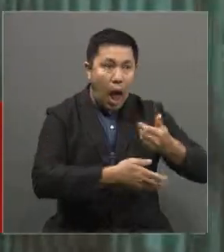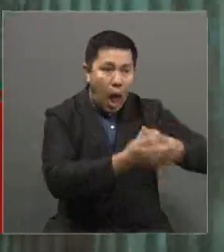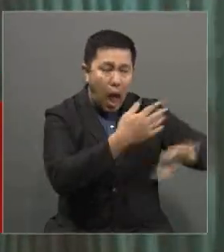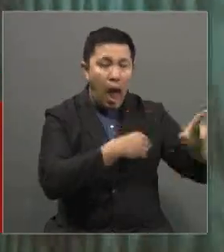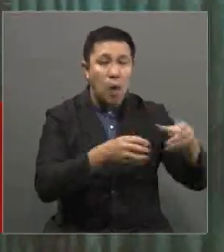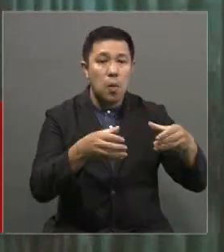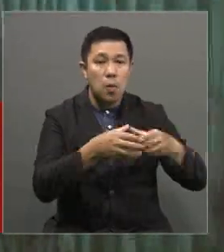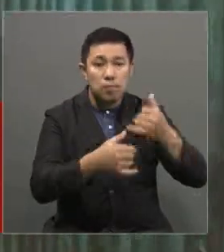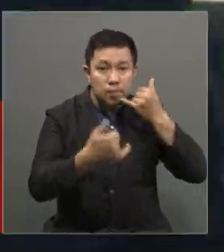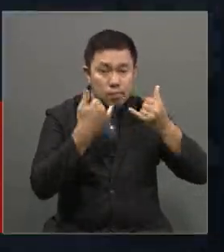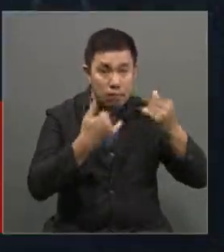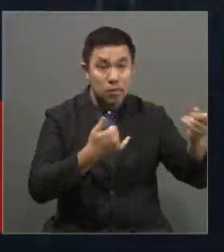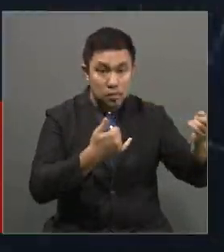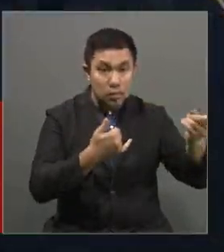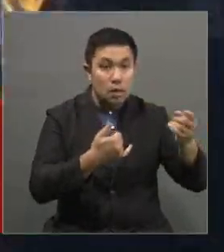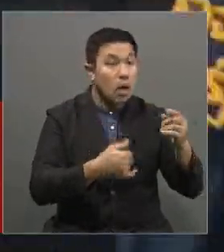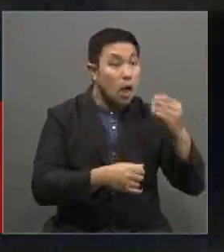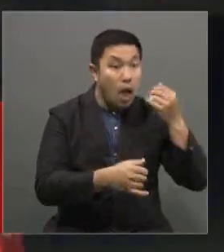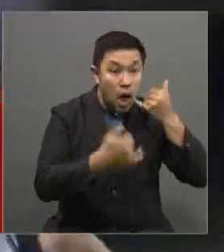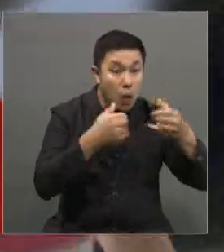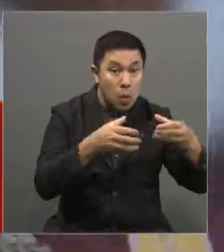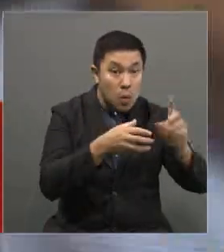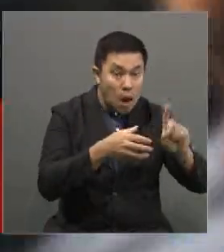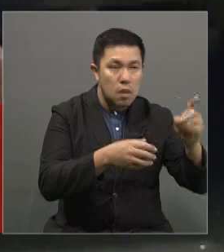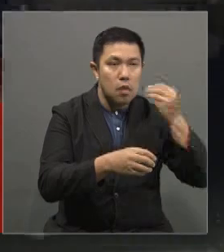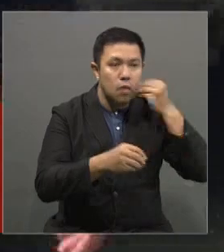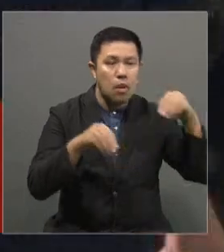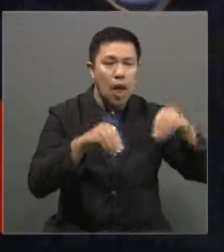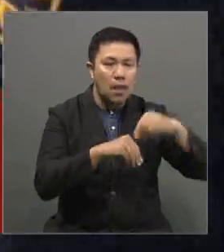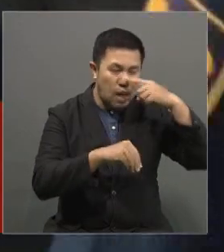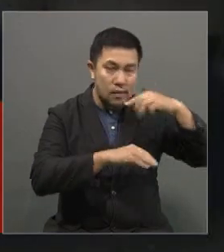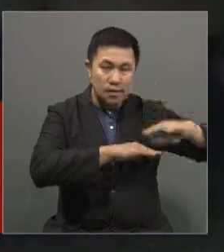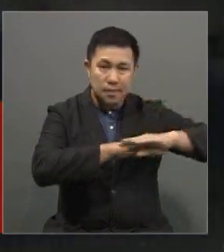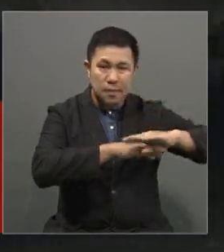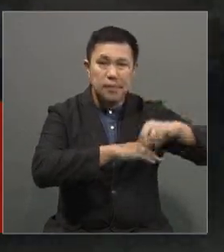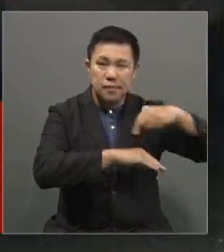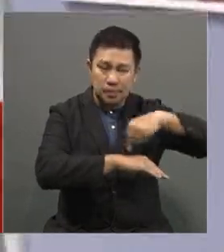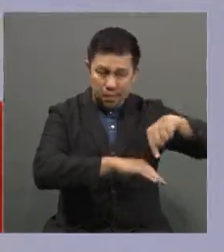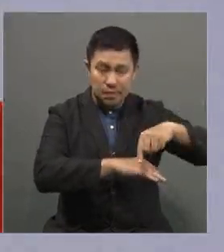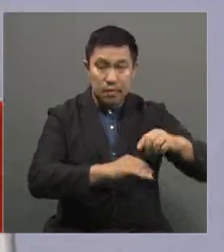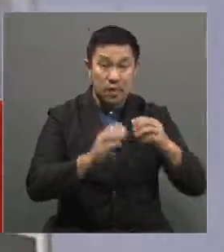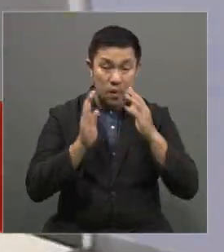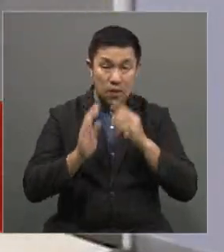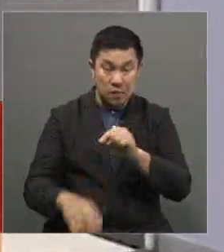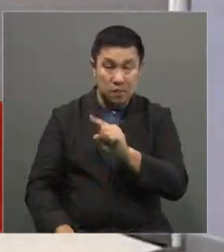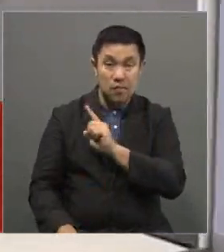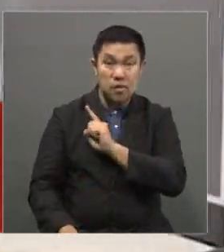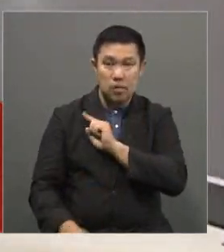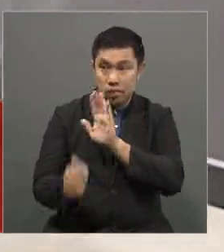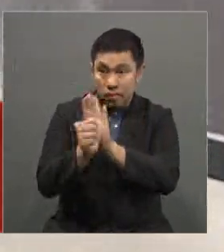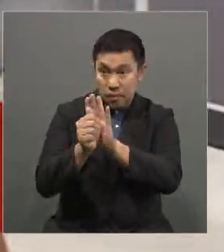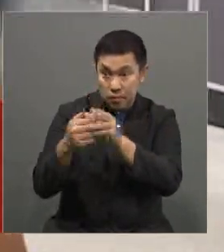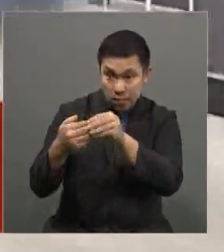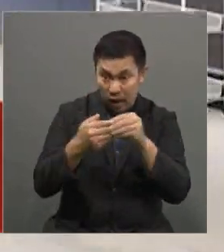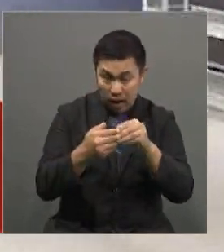แก๊งเนี่ยอยู่ที่ประเทศเพื่อนบ้านฮะมีผู้ต้องหาอื่นอีก 4คนนะครับคนที่เป็นนายหน้าที่ตำรวจจับมาได้วันนี้เนี่ยให้การว่า